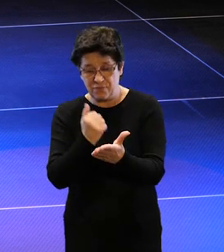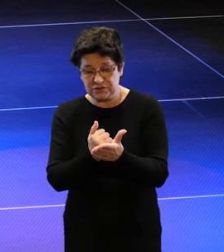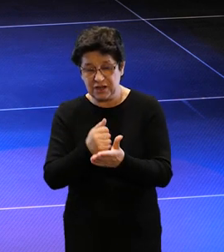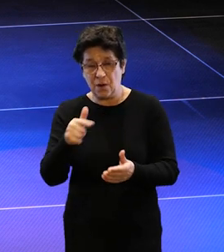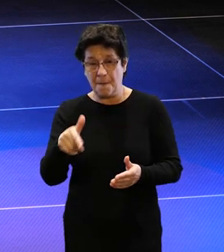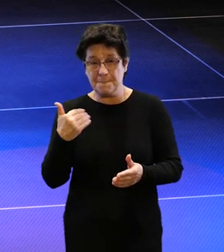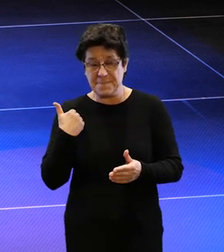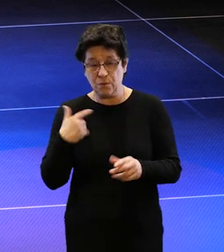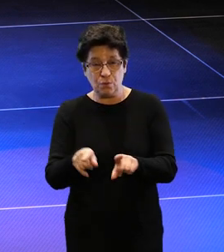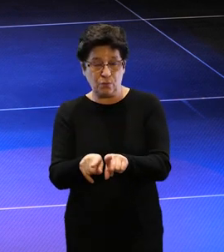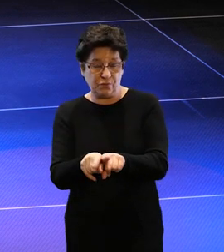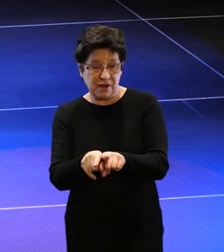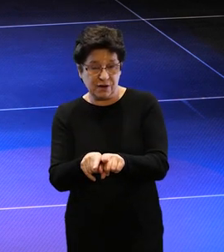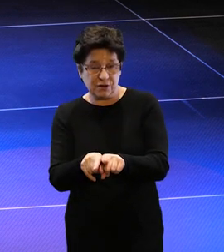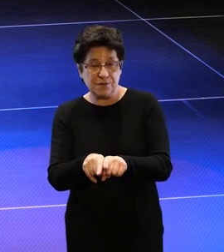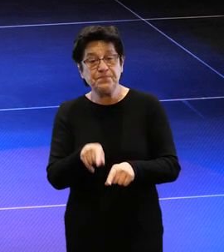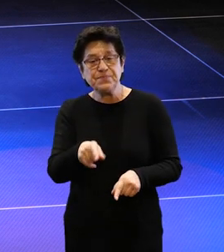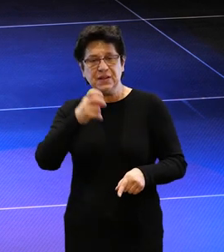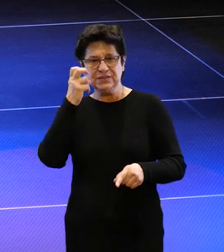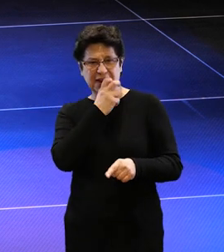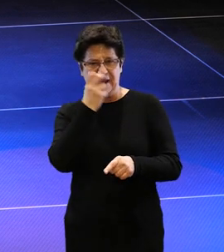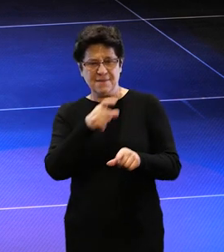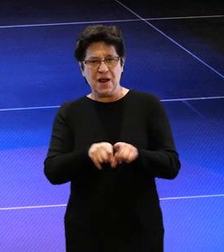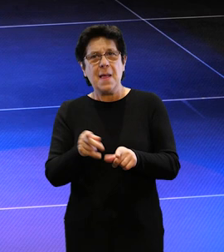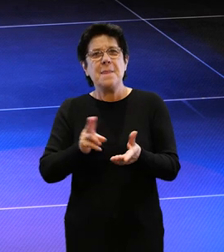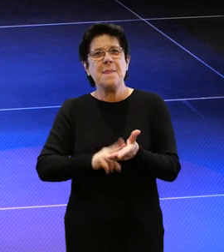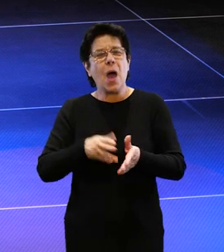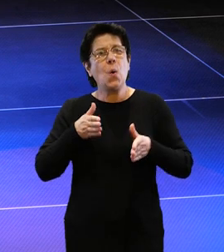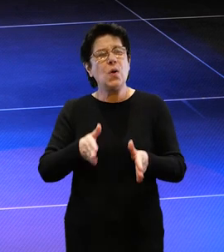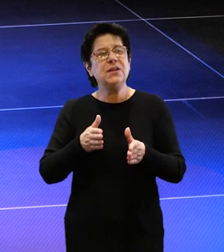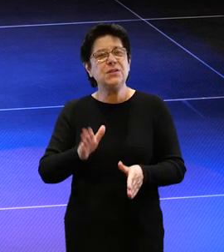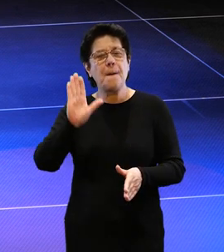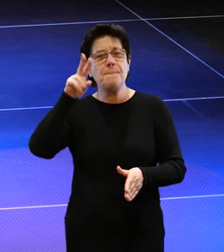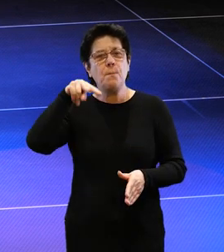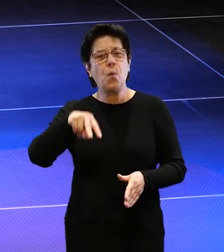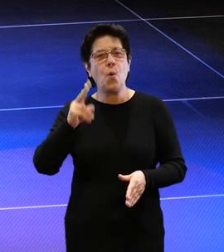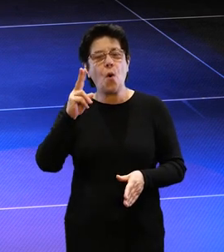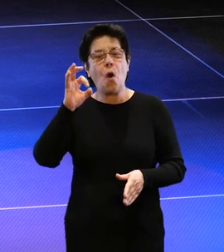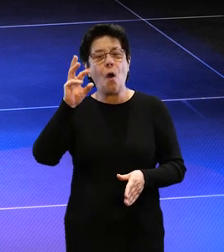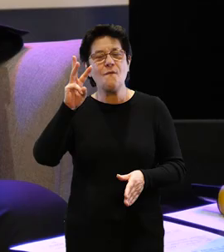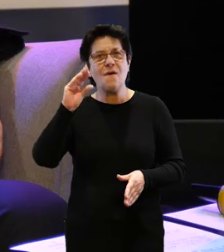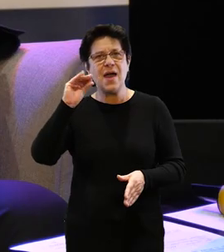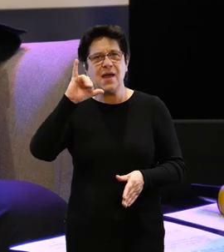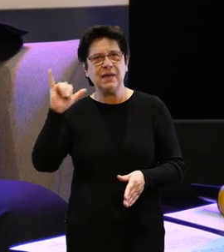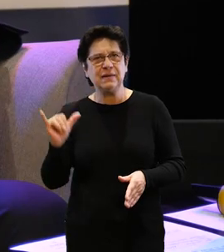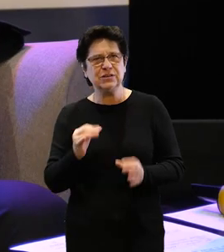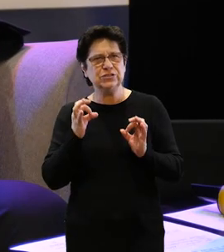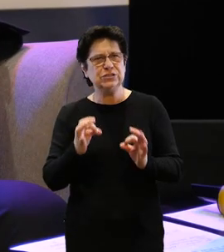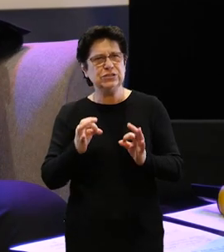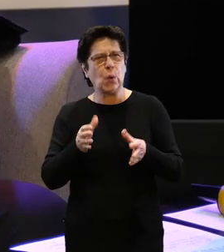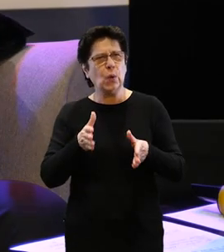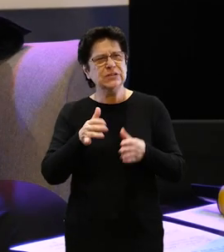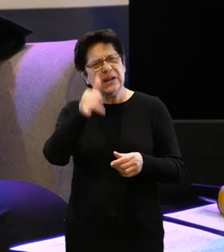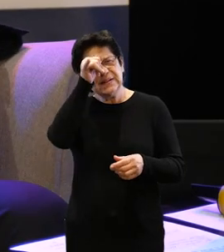Stanisław polewski ale chyba najciekawsze jest to że na ulicy Bukowej dzisiaj ta ulica się inaczej